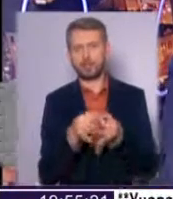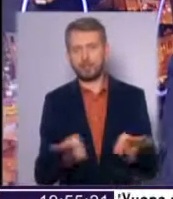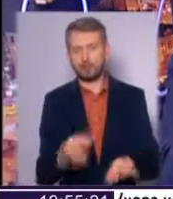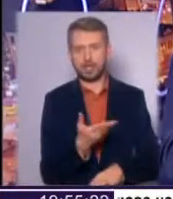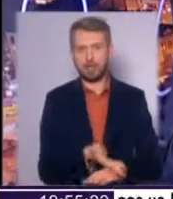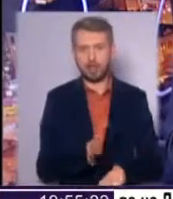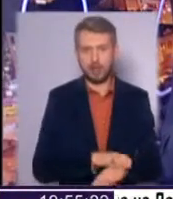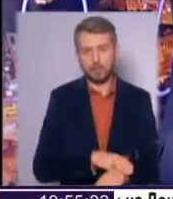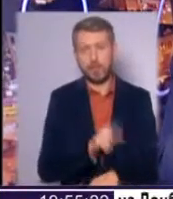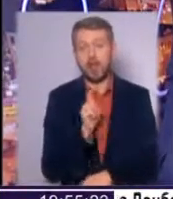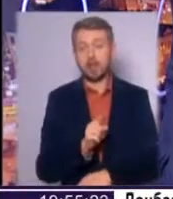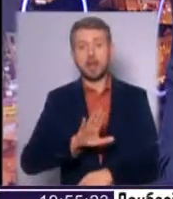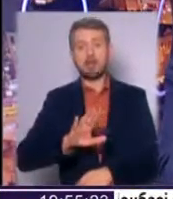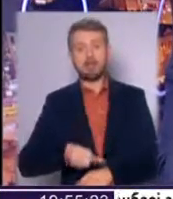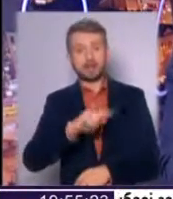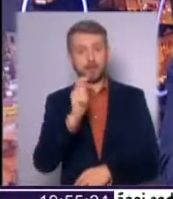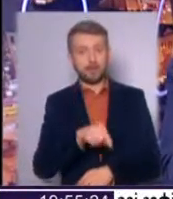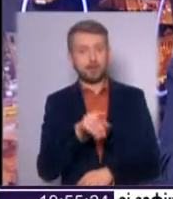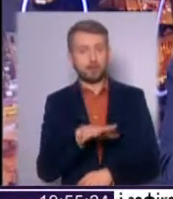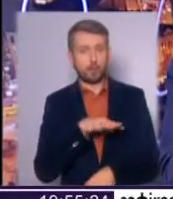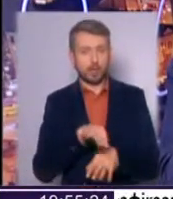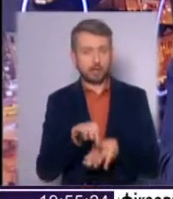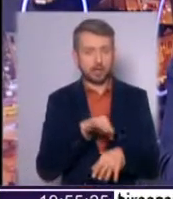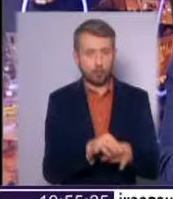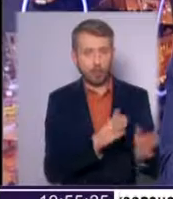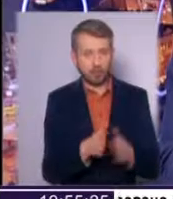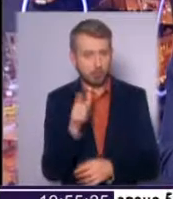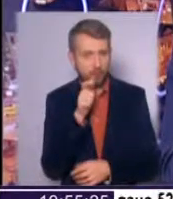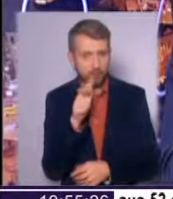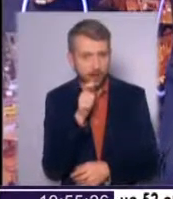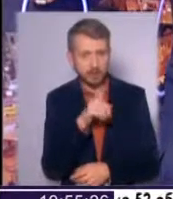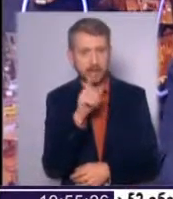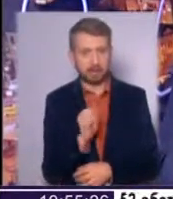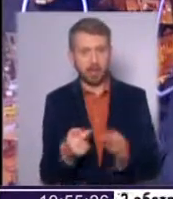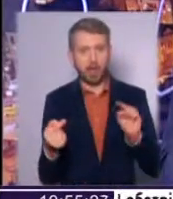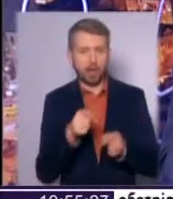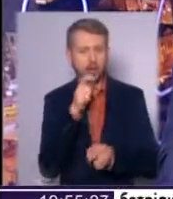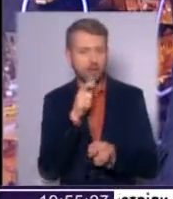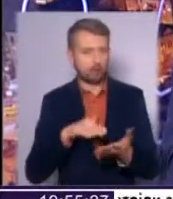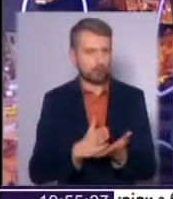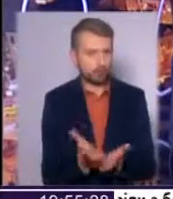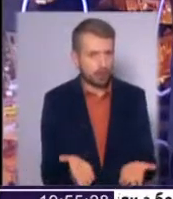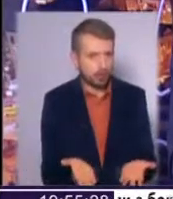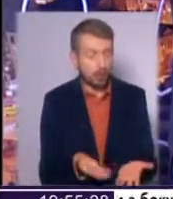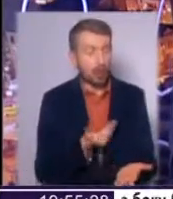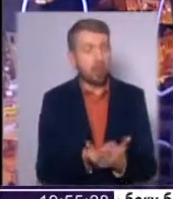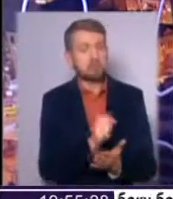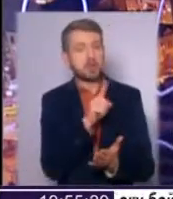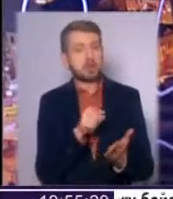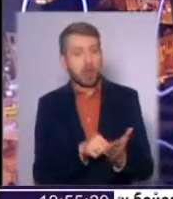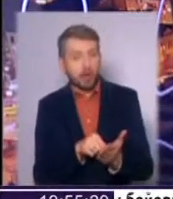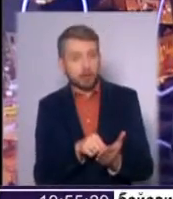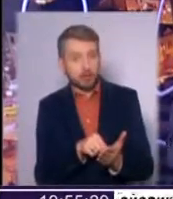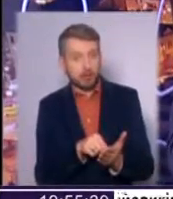Полтави, але після війни він був репресований режимом Сталіна за антисталінську політику. От питання,